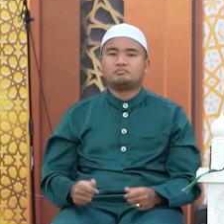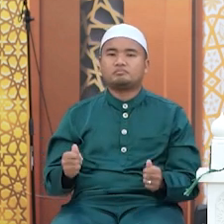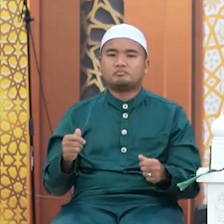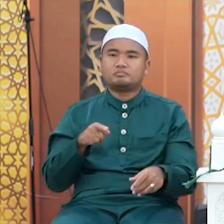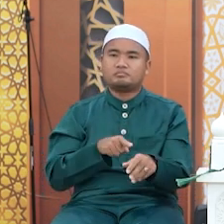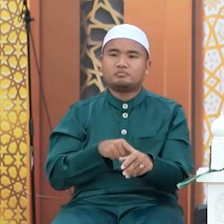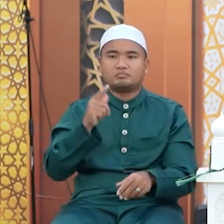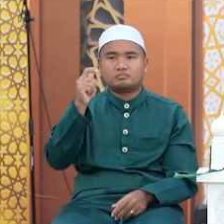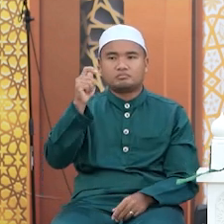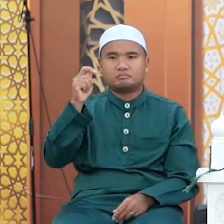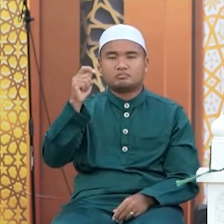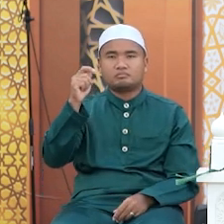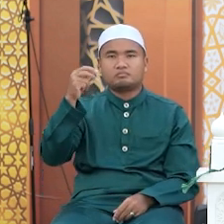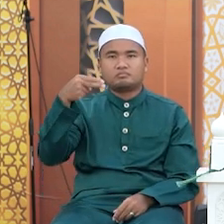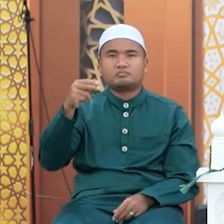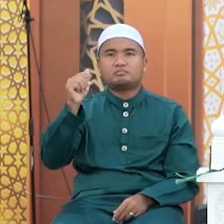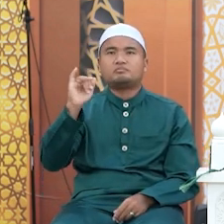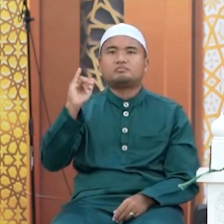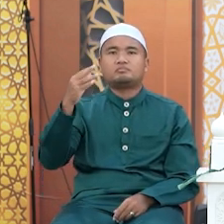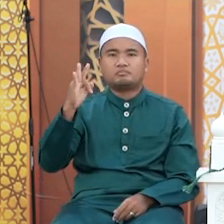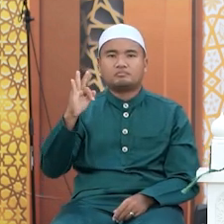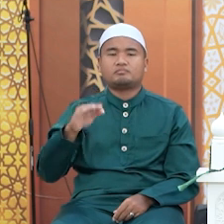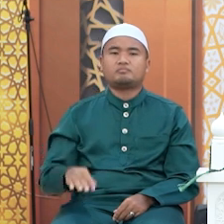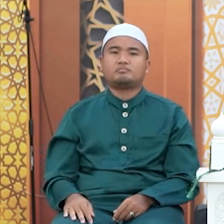Kemudian Nabi masuk di bawah